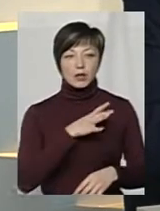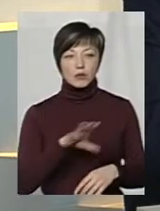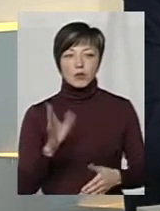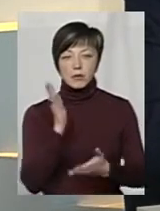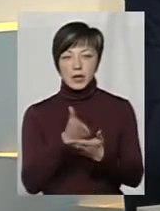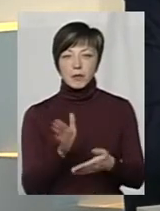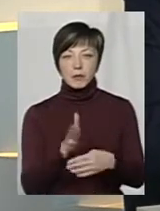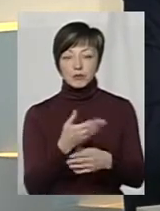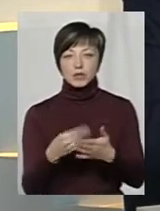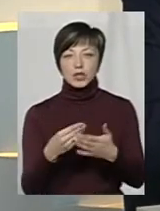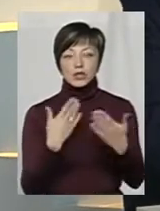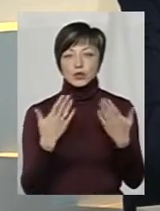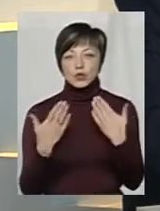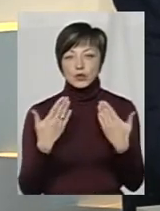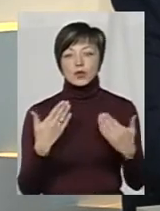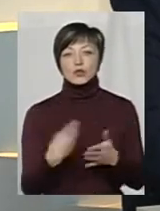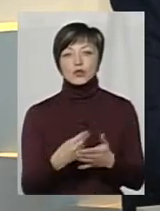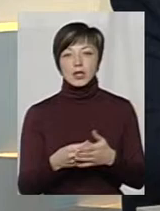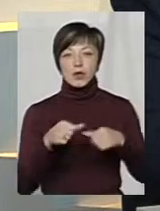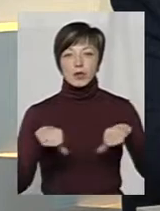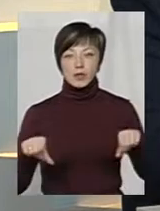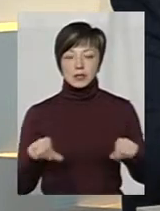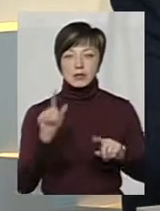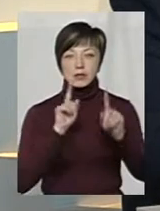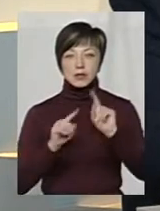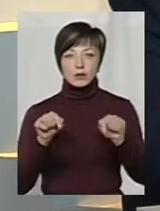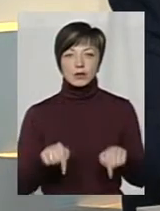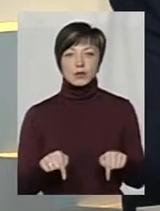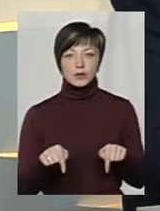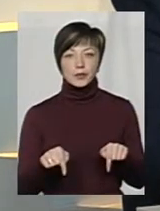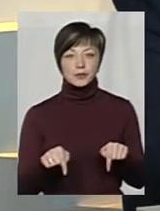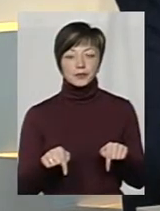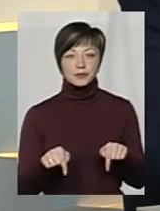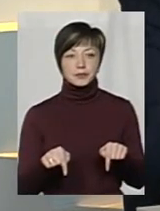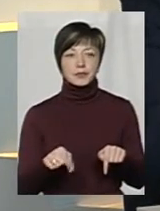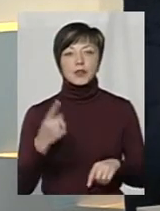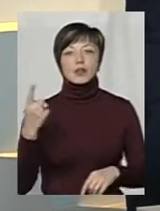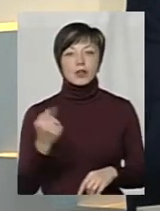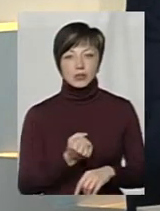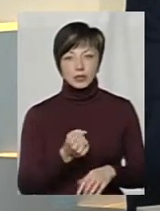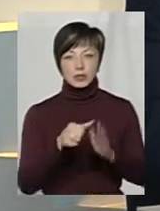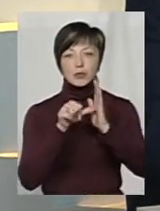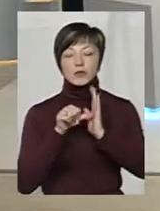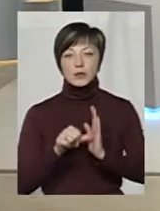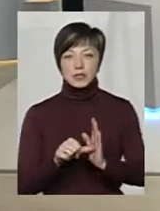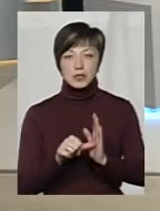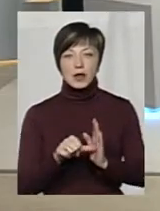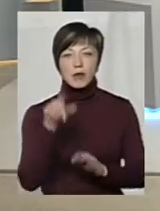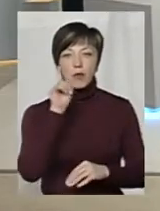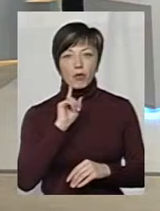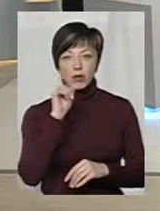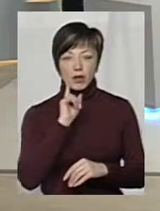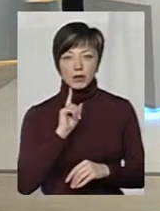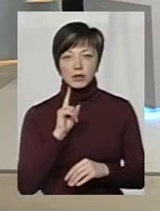прямих міжбюджетних стосунків. Бюджетна комісія засідала тут тиждень, півмісяця, поки